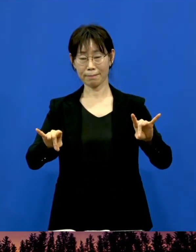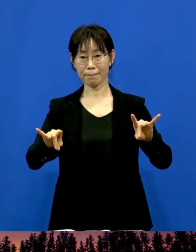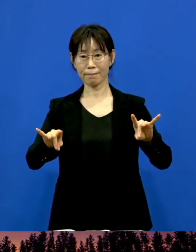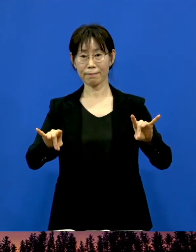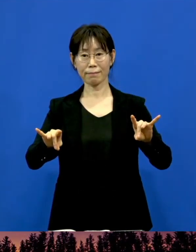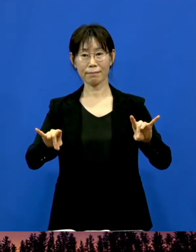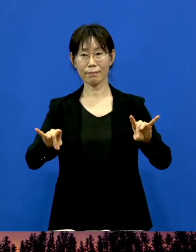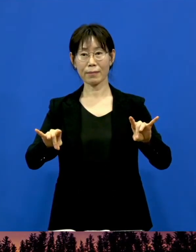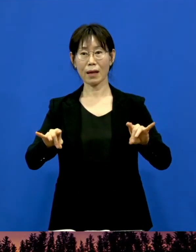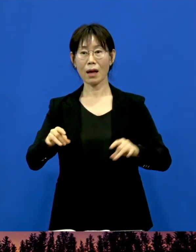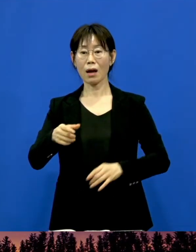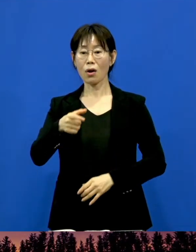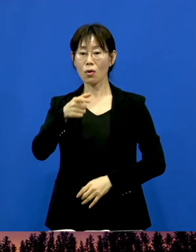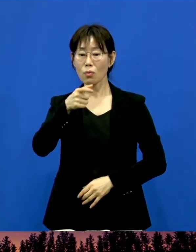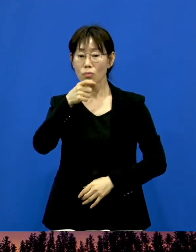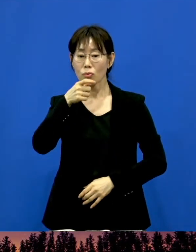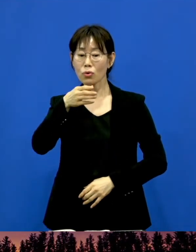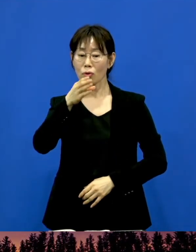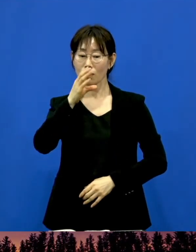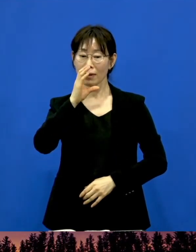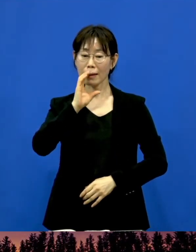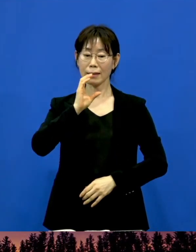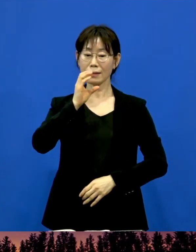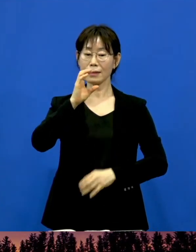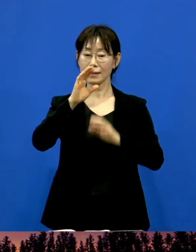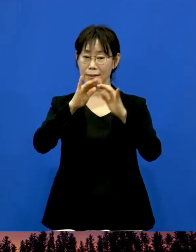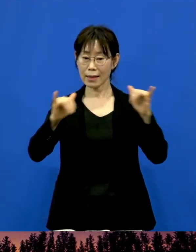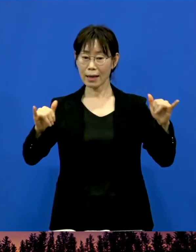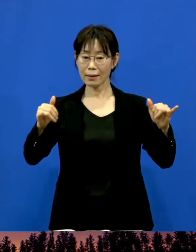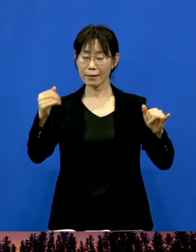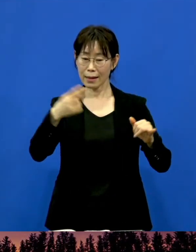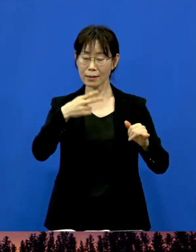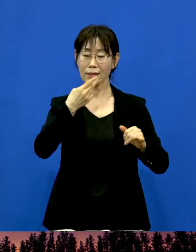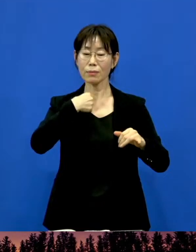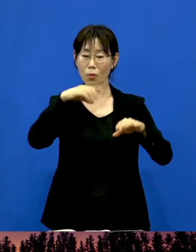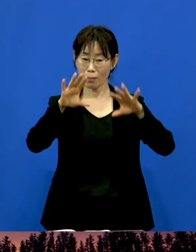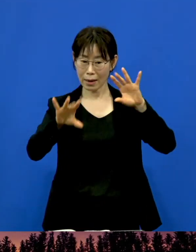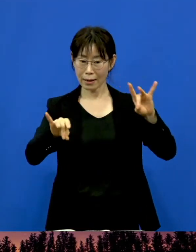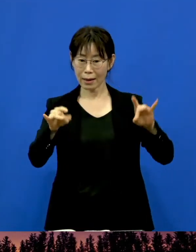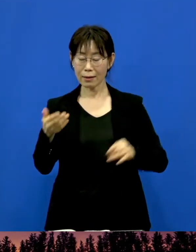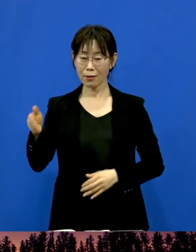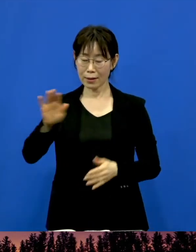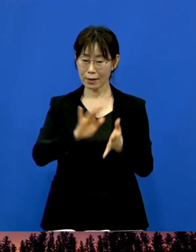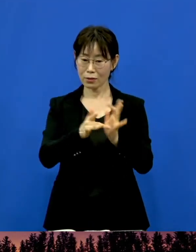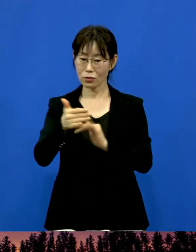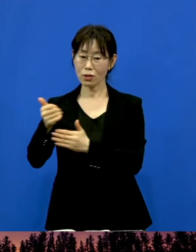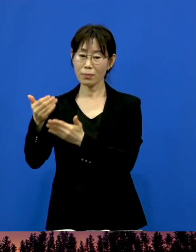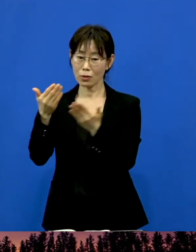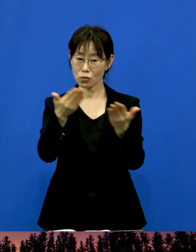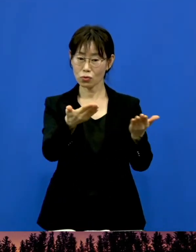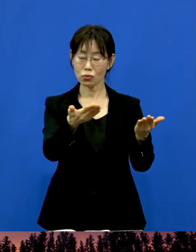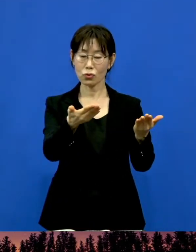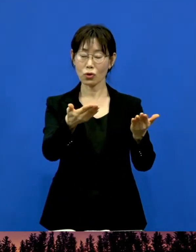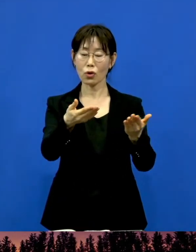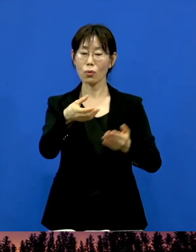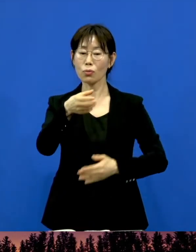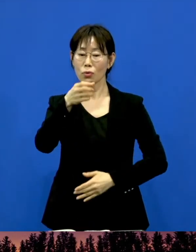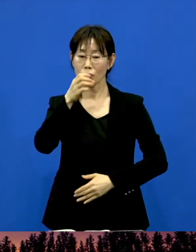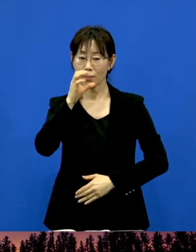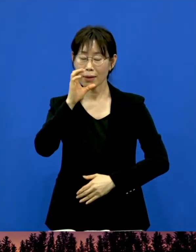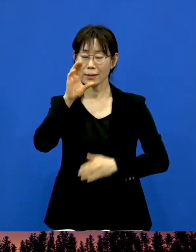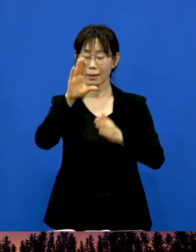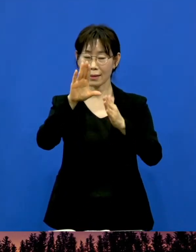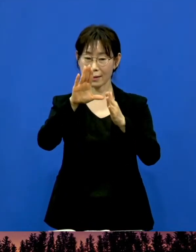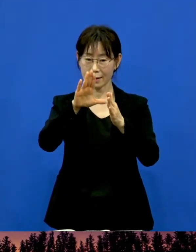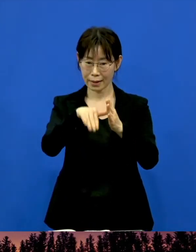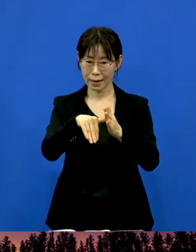분명해요, 여러분. 이 물을 마시는 자는 다시 목마르다. 그러나 내가 주는 물을 마시는 자는 영원히